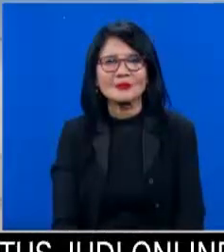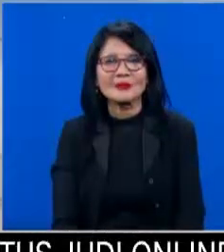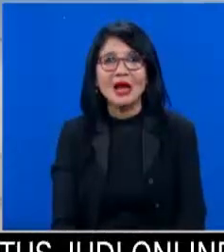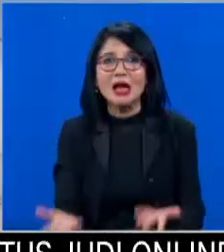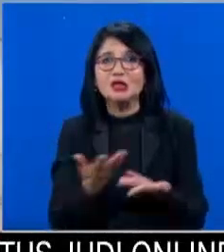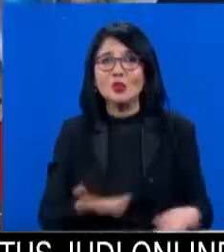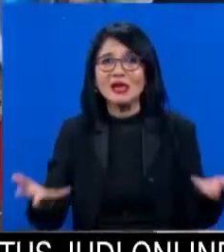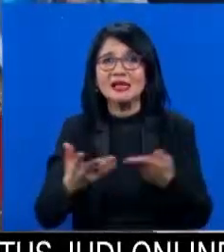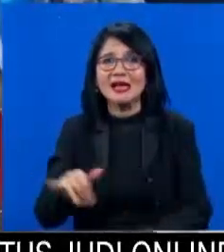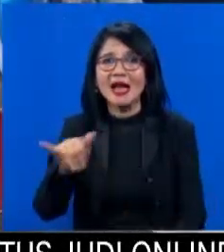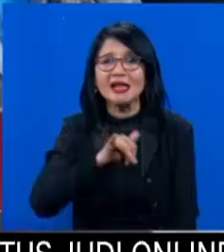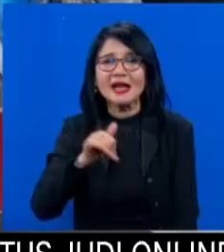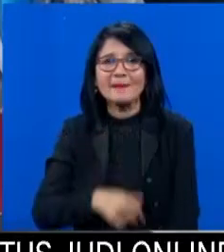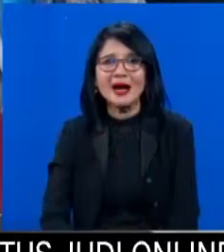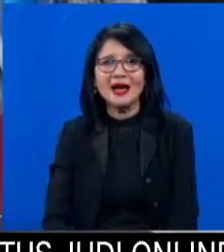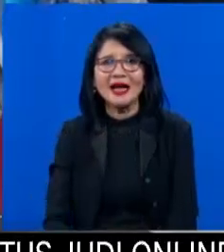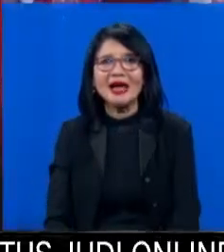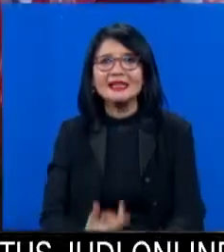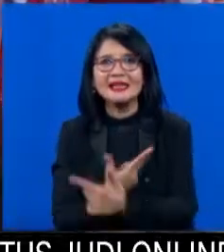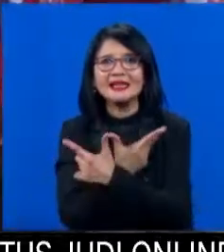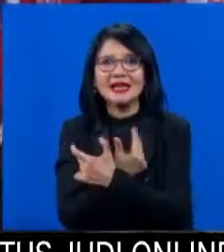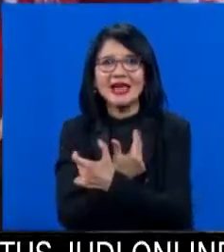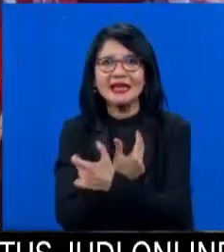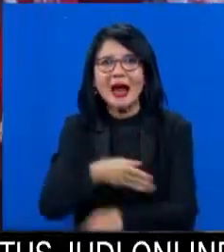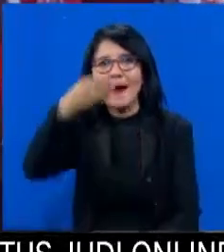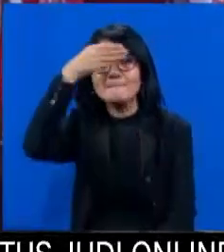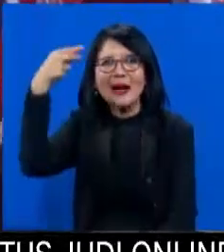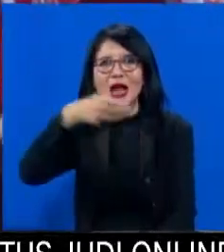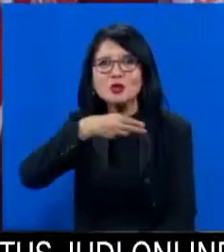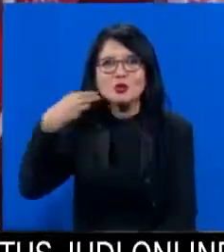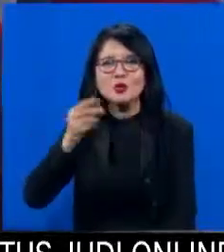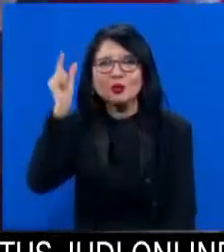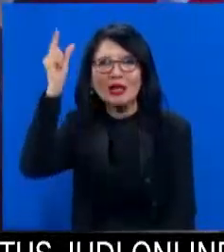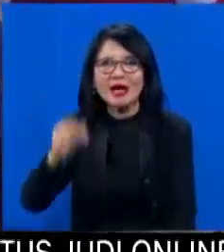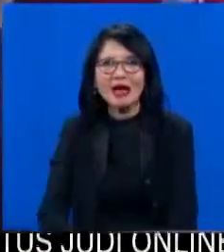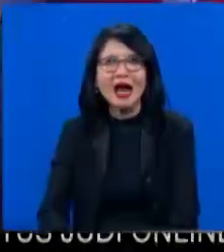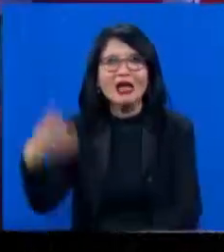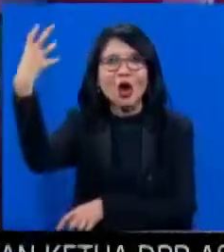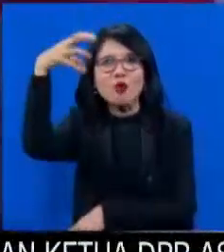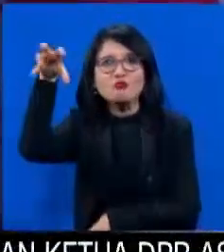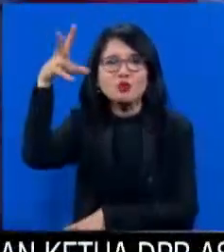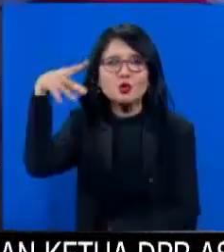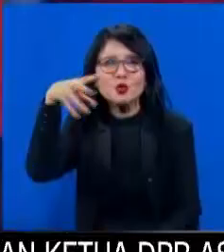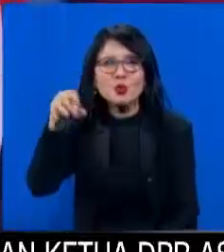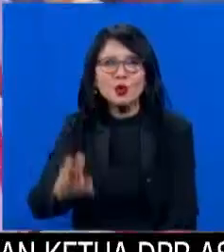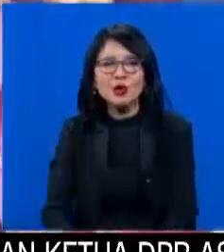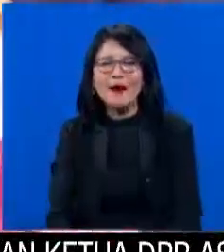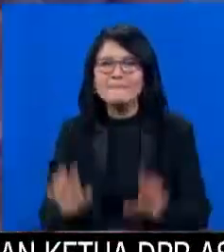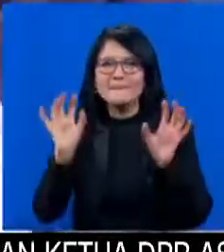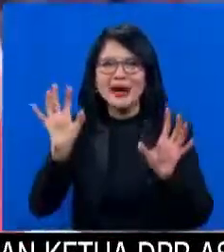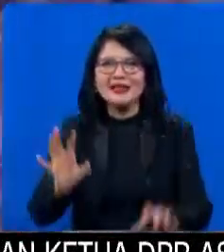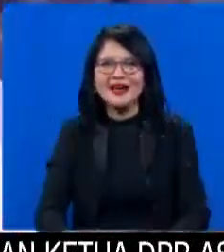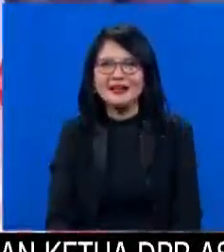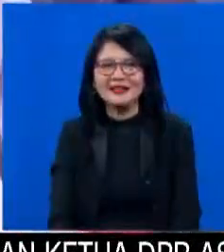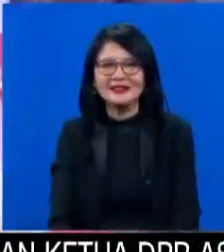Suasana serupa juga terekam di Ternate, Maluku Utara. Sejumlah penjual bendera, umbul-umbul dan pernak-pernik memadati sudut kota pada Senin